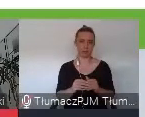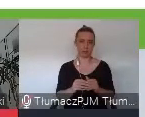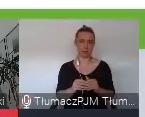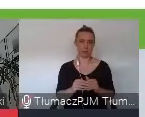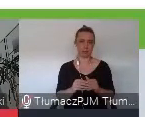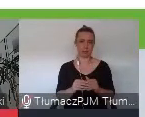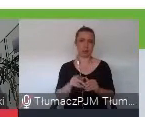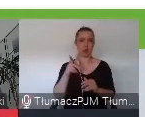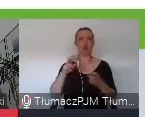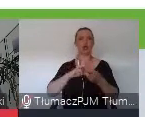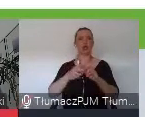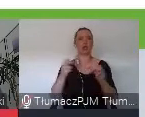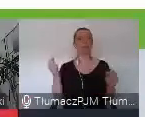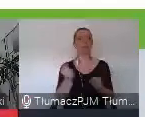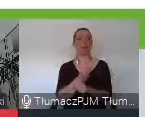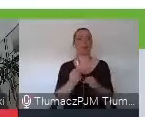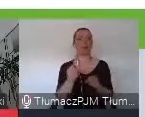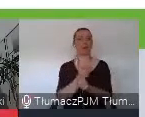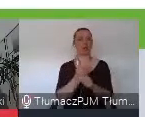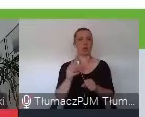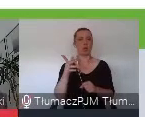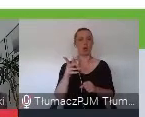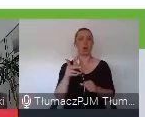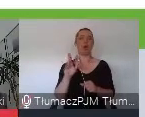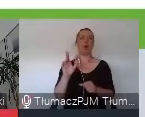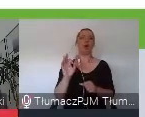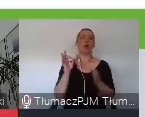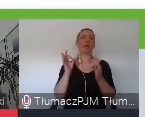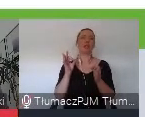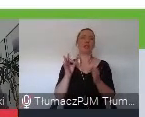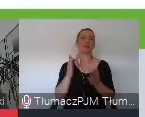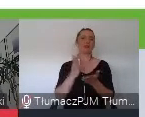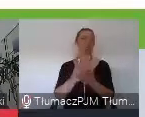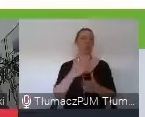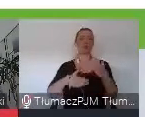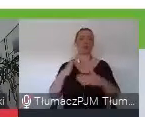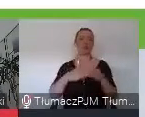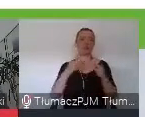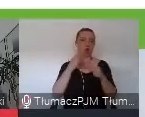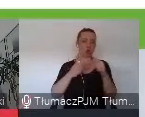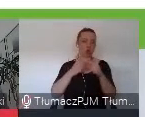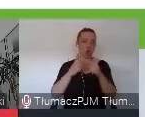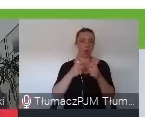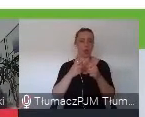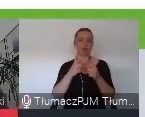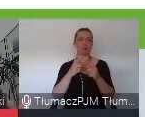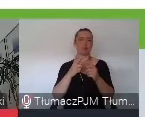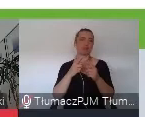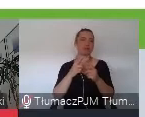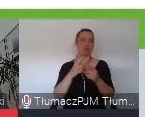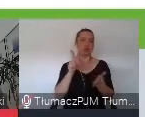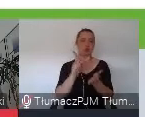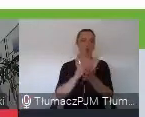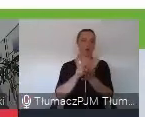niestety, no jest to problem poważny, dlatego że my cieszymy się na razie z sukcesów fragmentarycznych, natomiast musimy mówić o sukcesach globalnych. W systemach